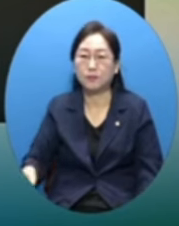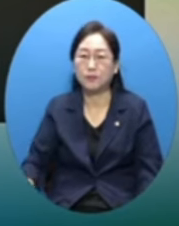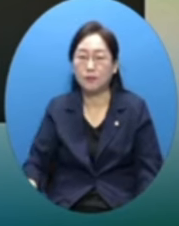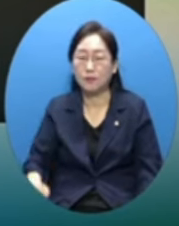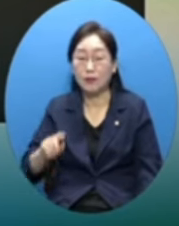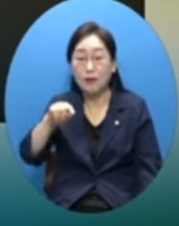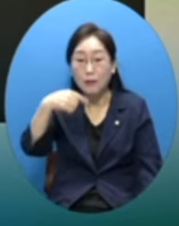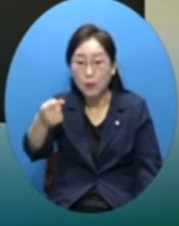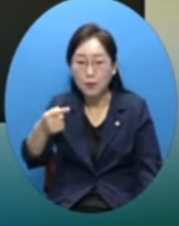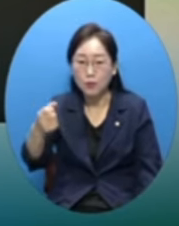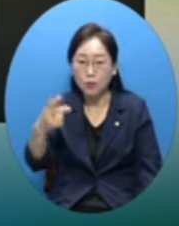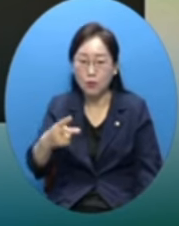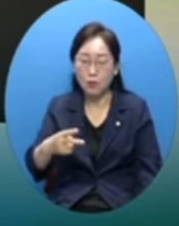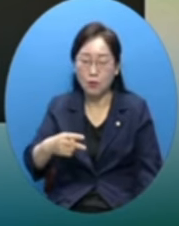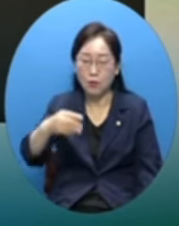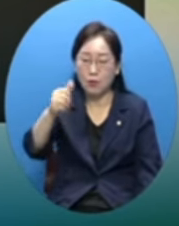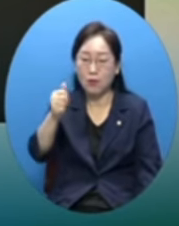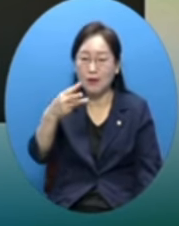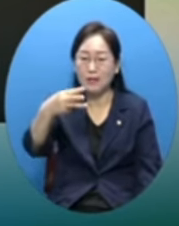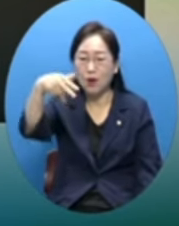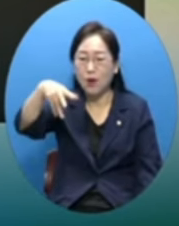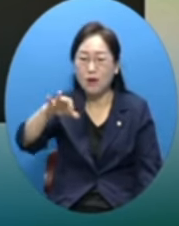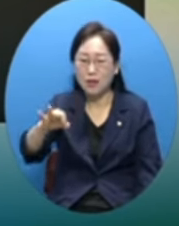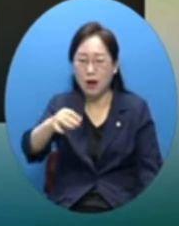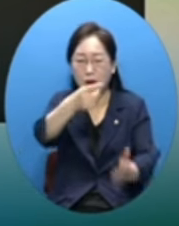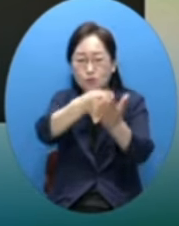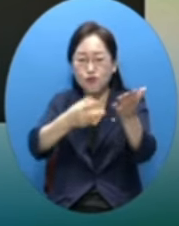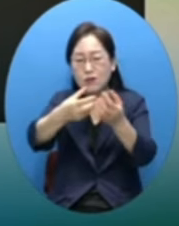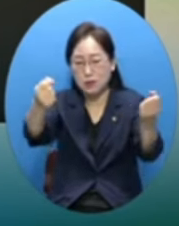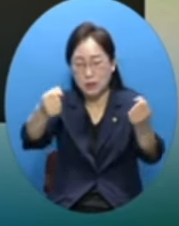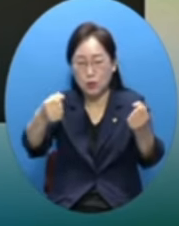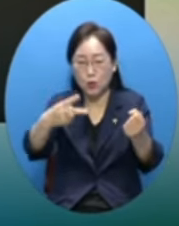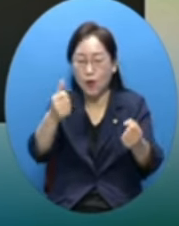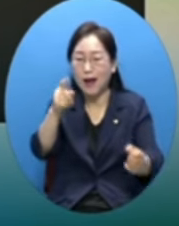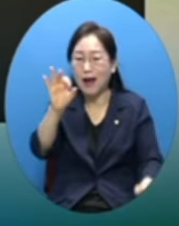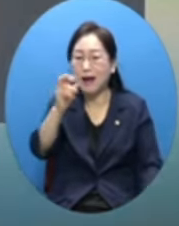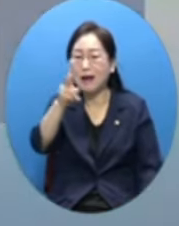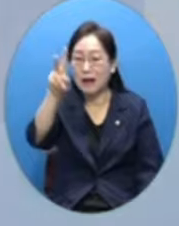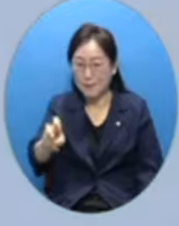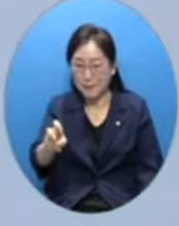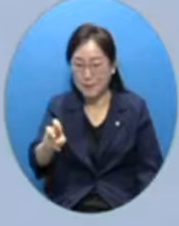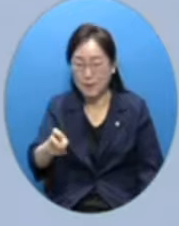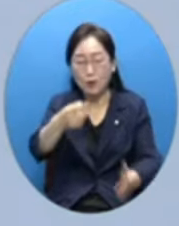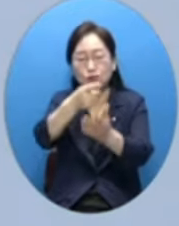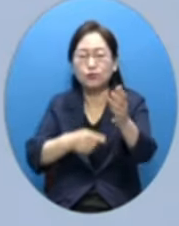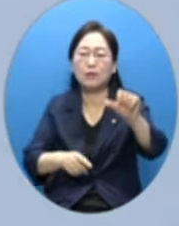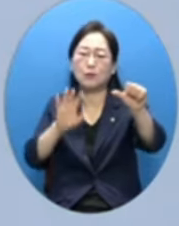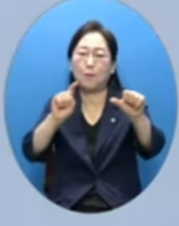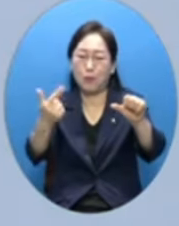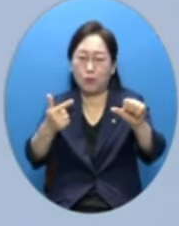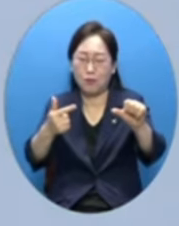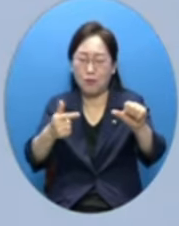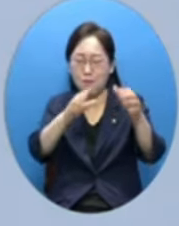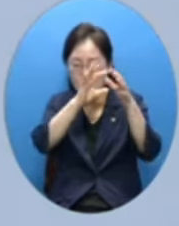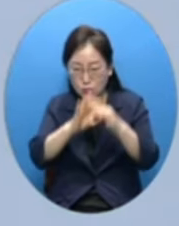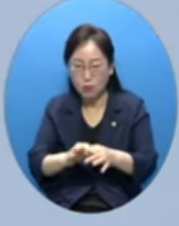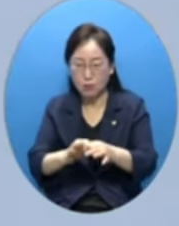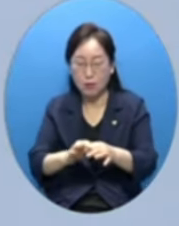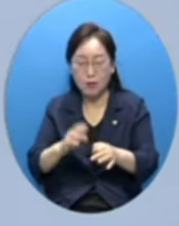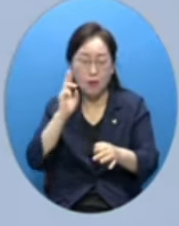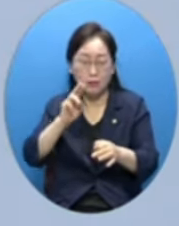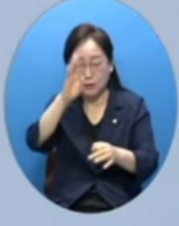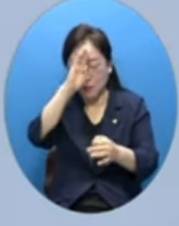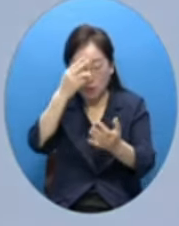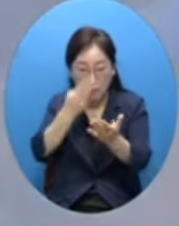원유는 혈장 분리 술만 일곱 번 항암 치료도 다섯 번을 더 받았다고 합니다 중간제 실에 누워 있는 딸을 보면서 아버지가 눈물로